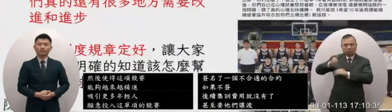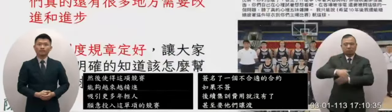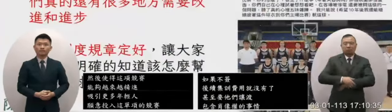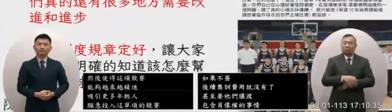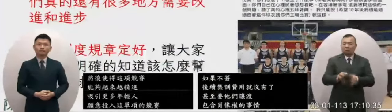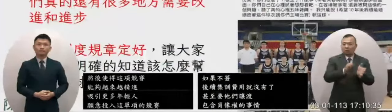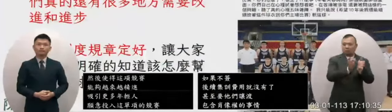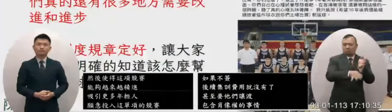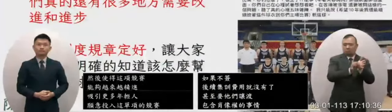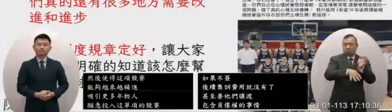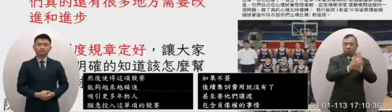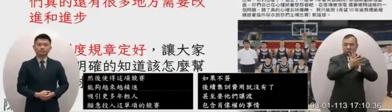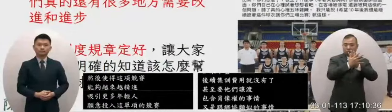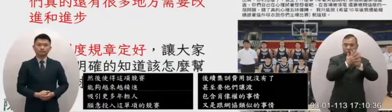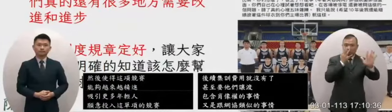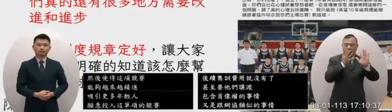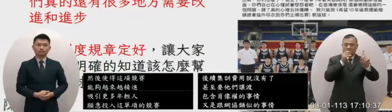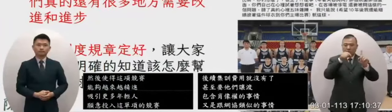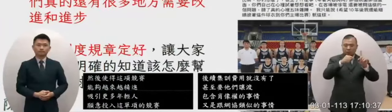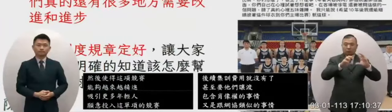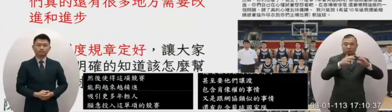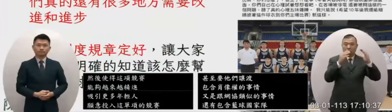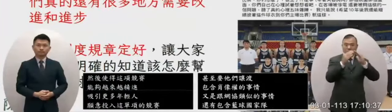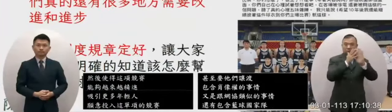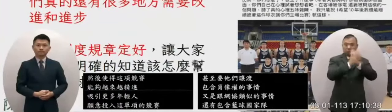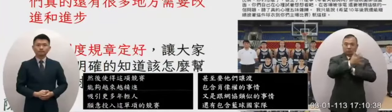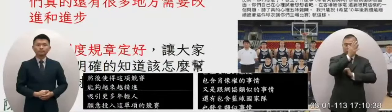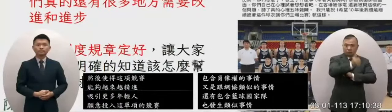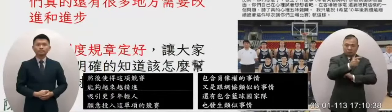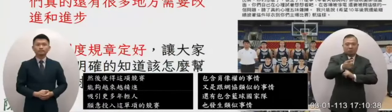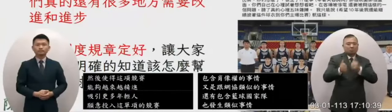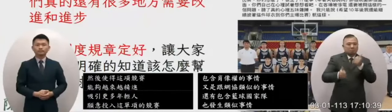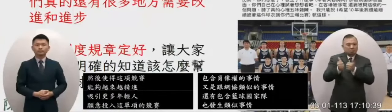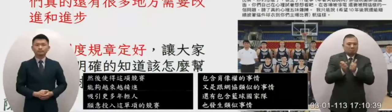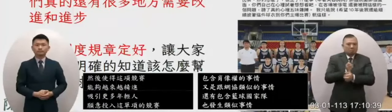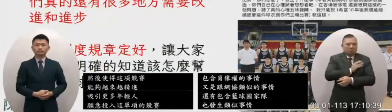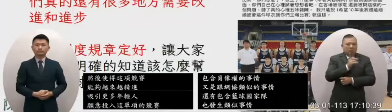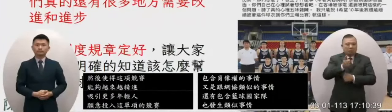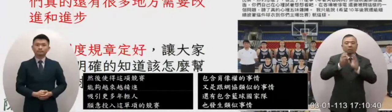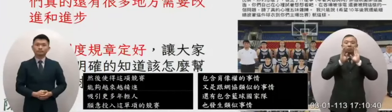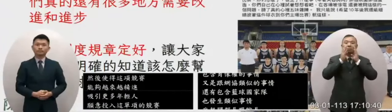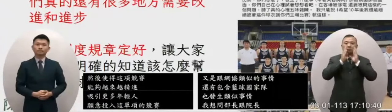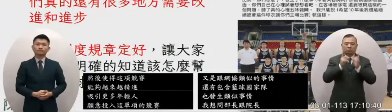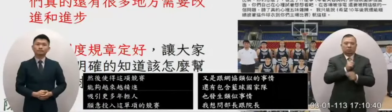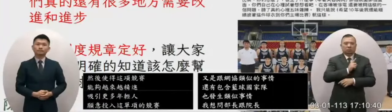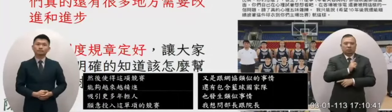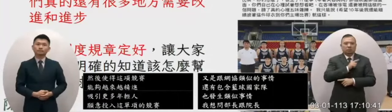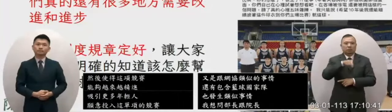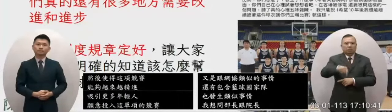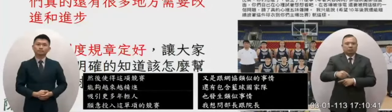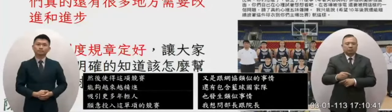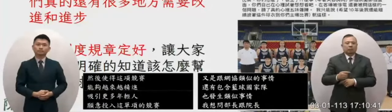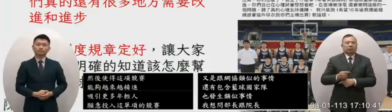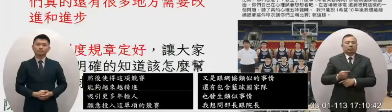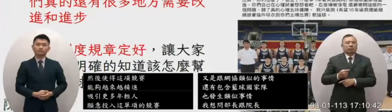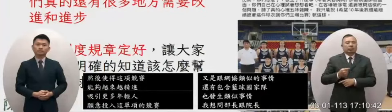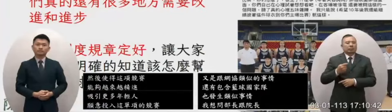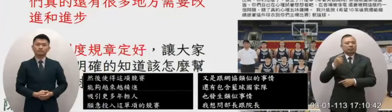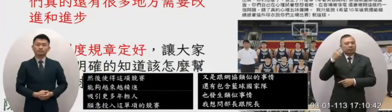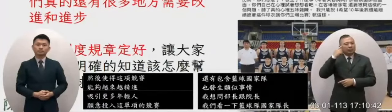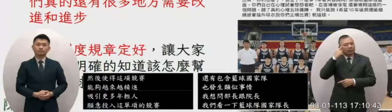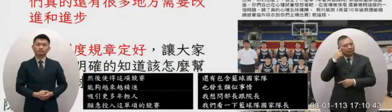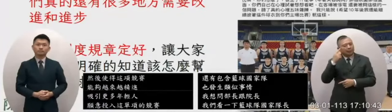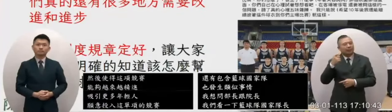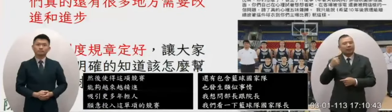篮球队的国家队长，他在比赛完后，他也在脸书上写了一篇他自己语重心长，其中有一段话，他